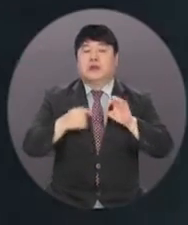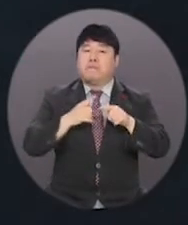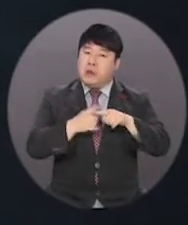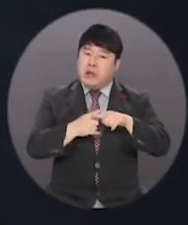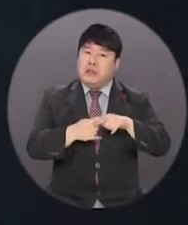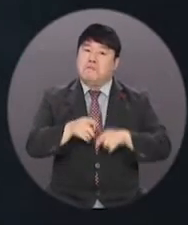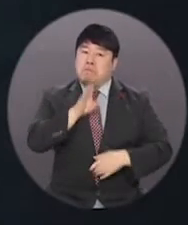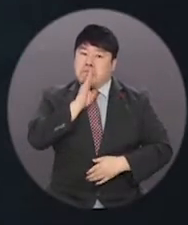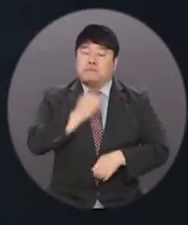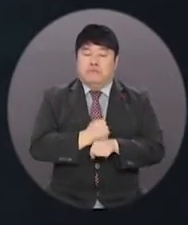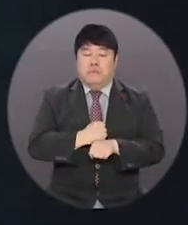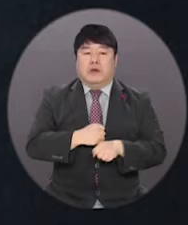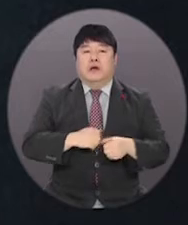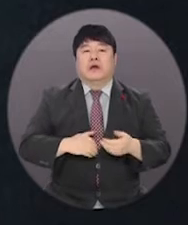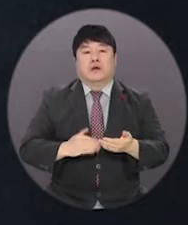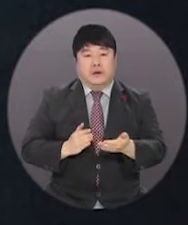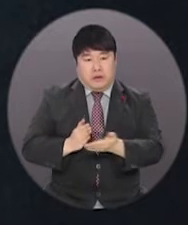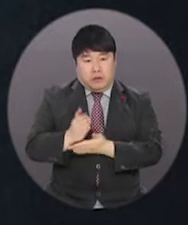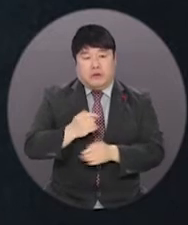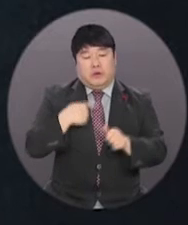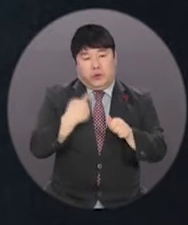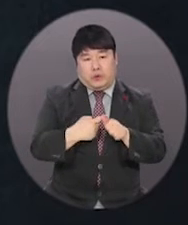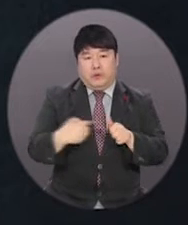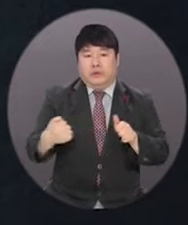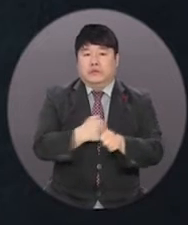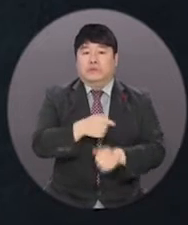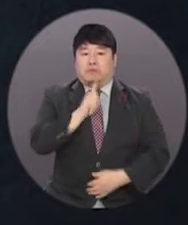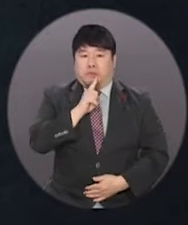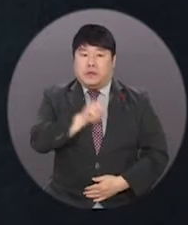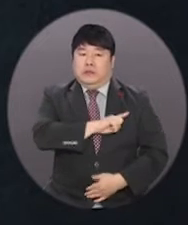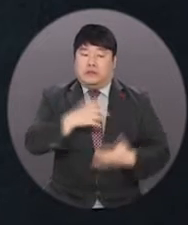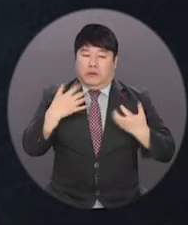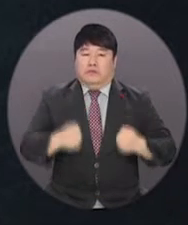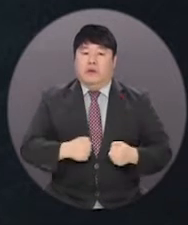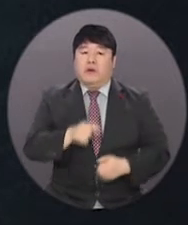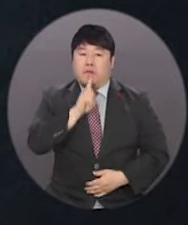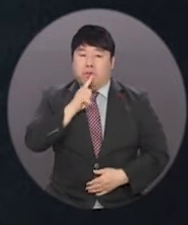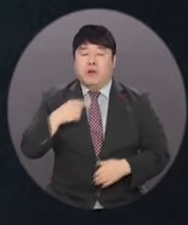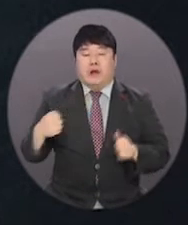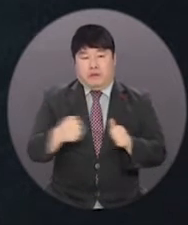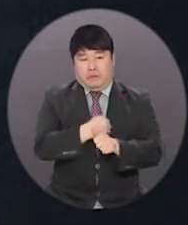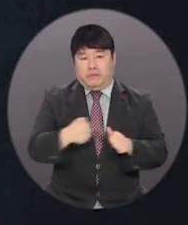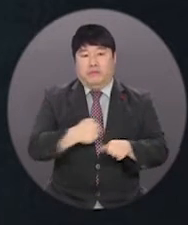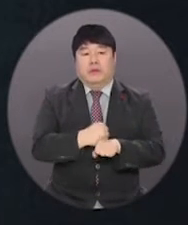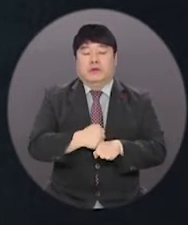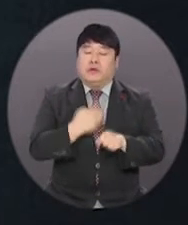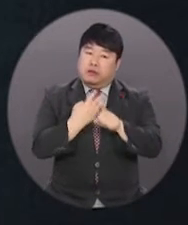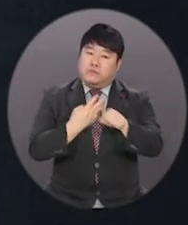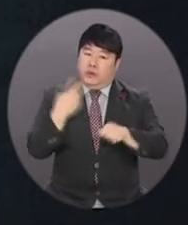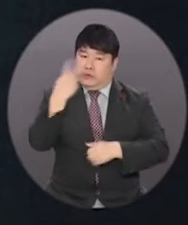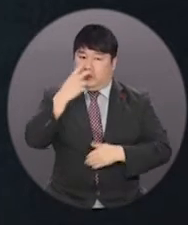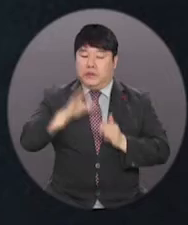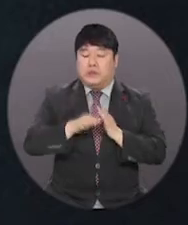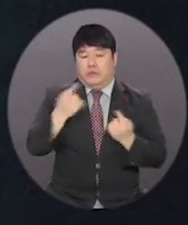답했습니다. 유형별로는 욕설이나 폭언 사례가 가장 많았고 언어폭력 사례는 3년 전 조사